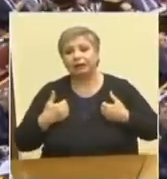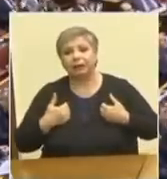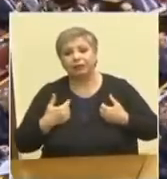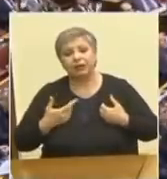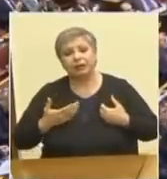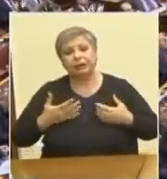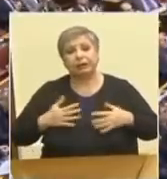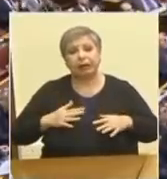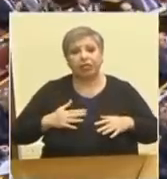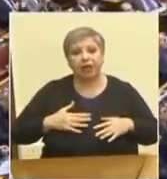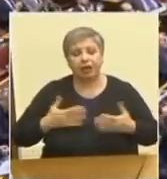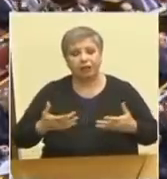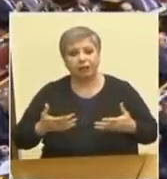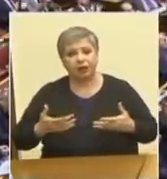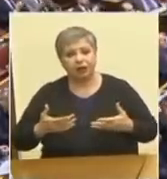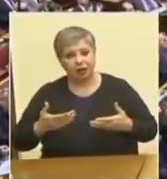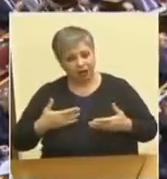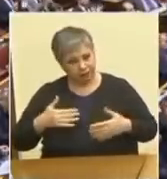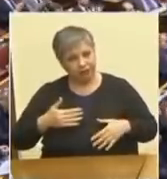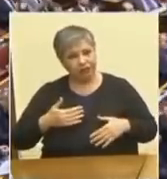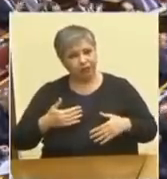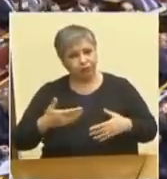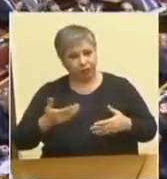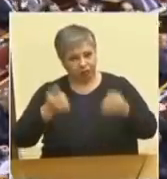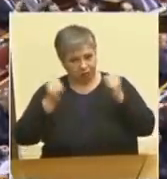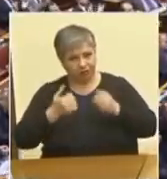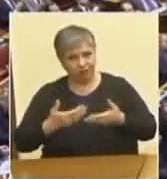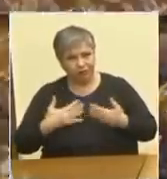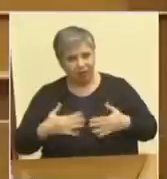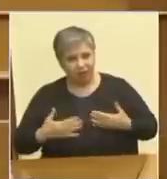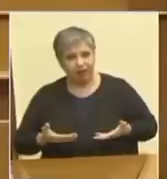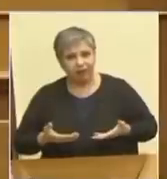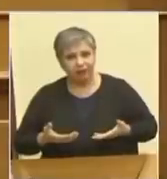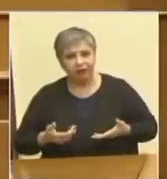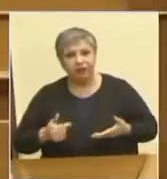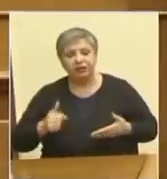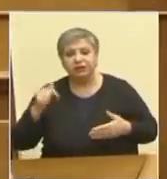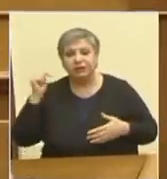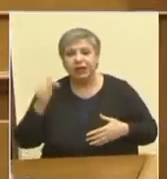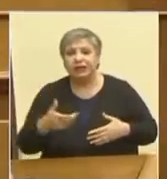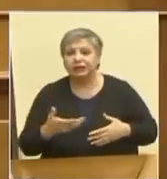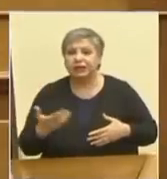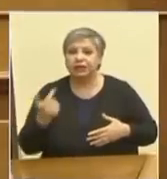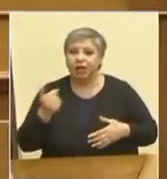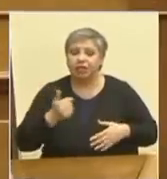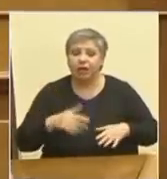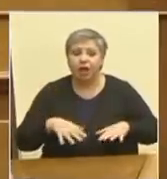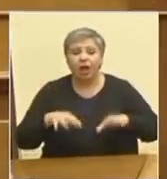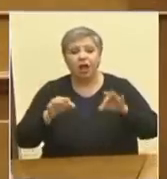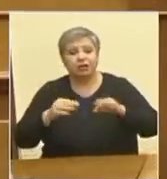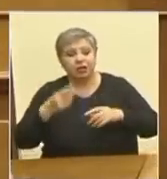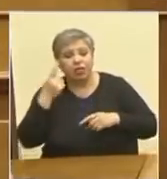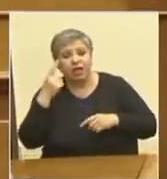αυτά τα μέτρα? Τα ξεχάσατε όλα αυτά που λέγατε και είδατε το φως το αληθινό